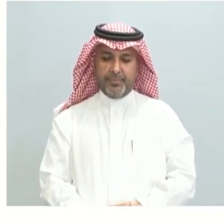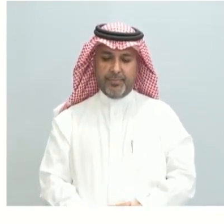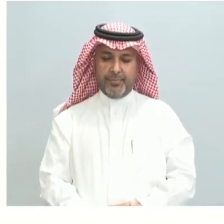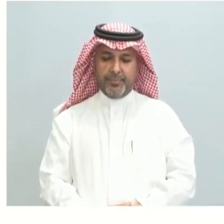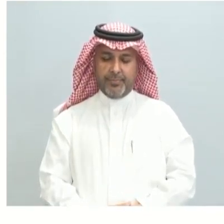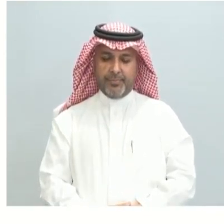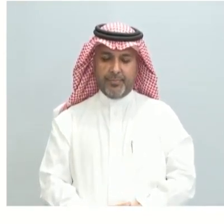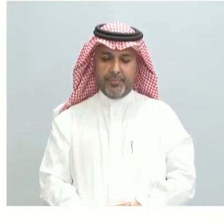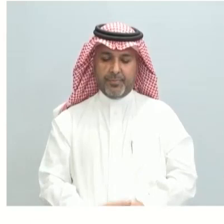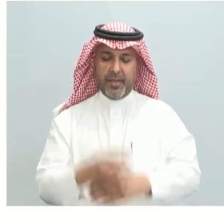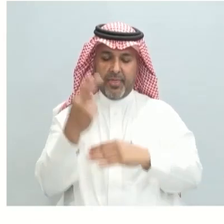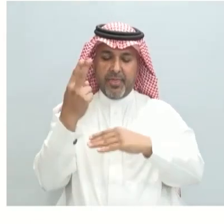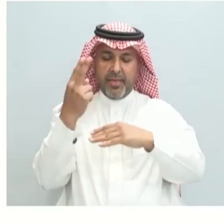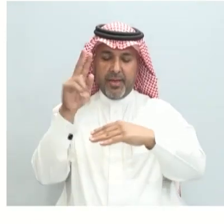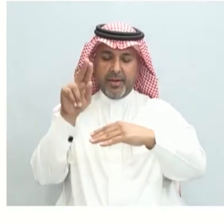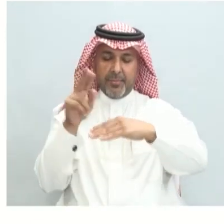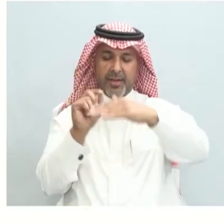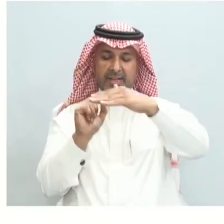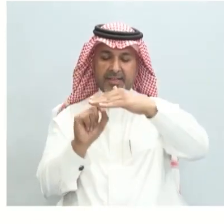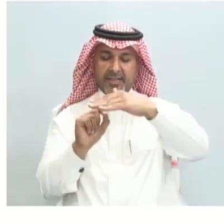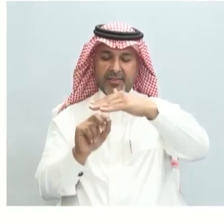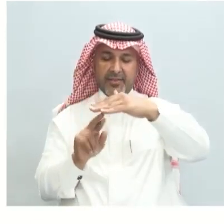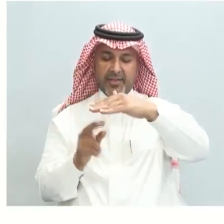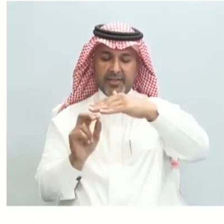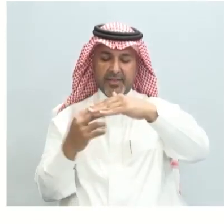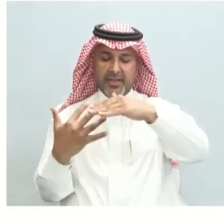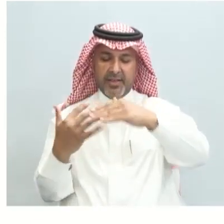2 باي. على 0.5%